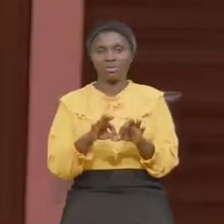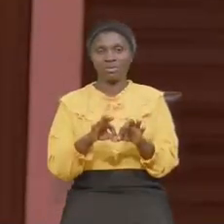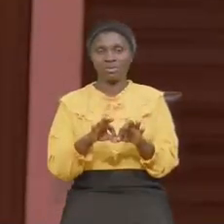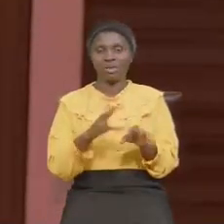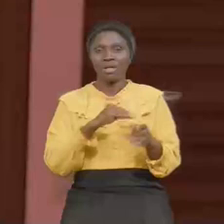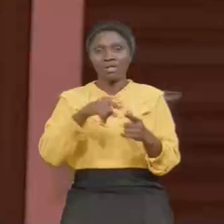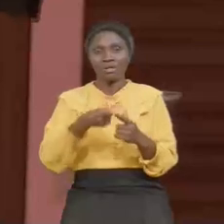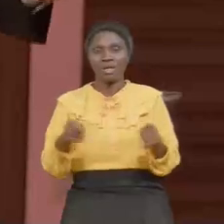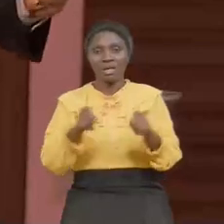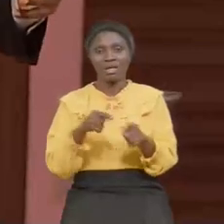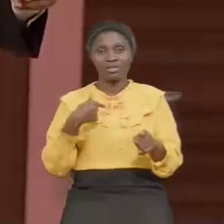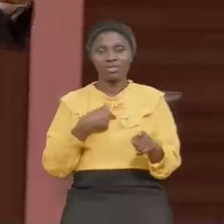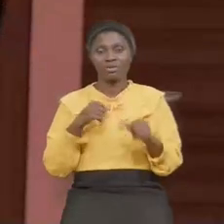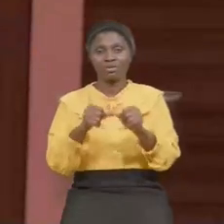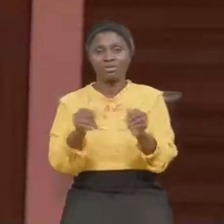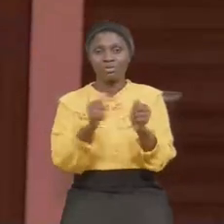Comme nous continuons avec le Seigneur.